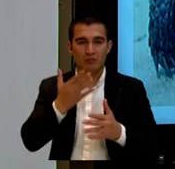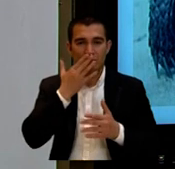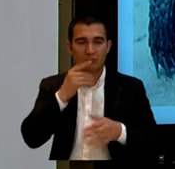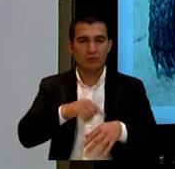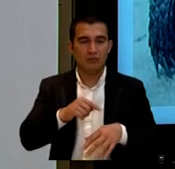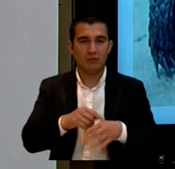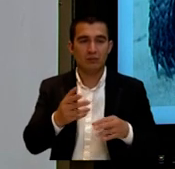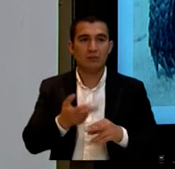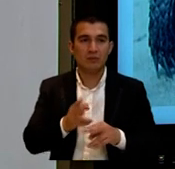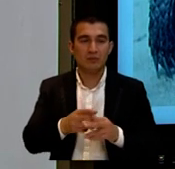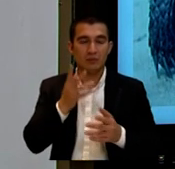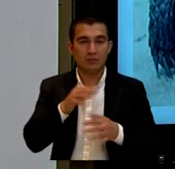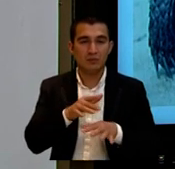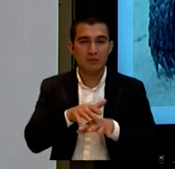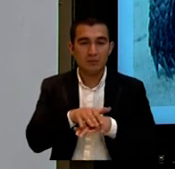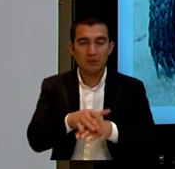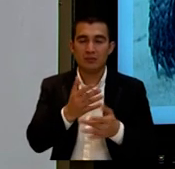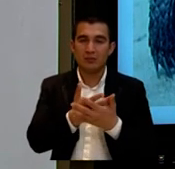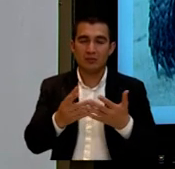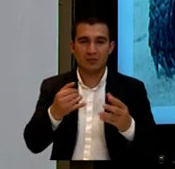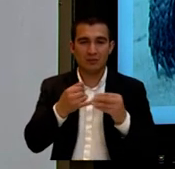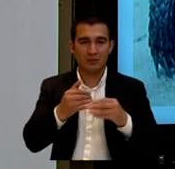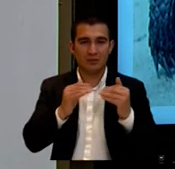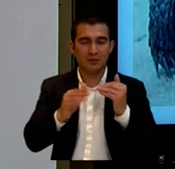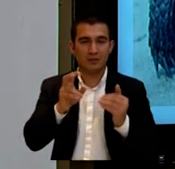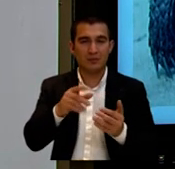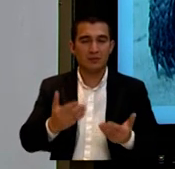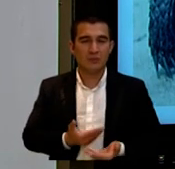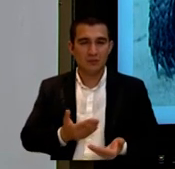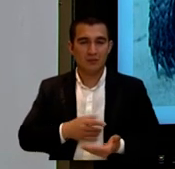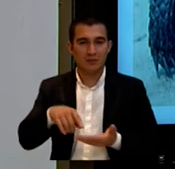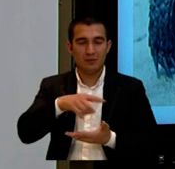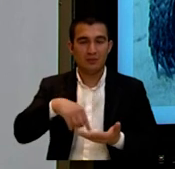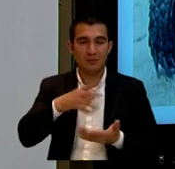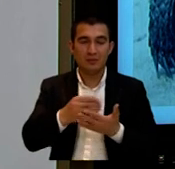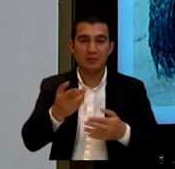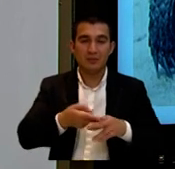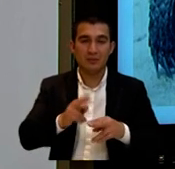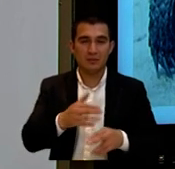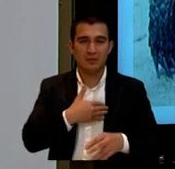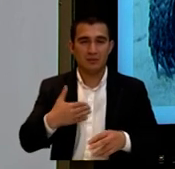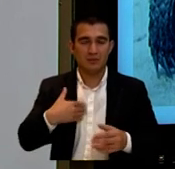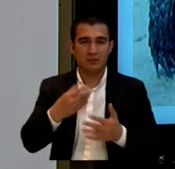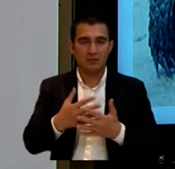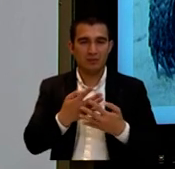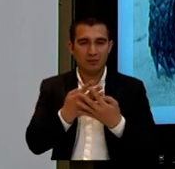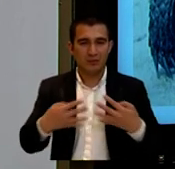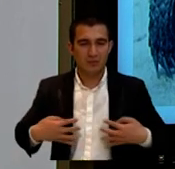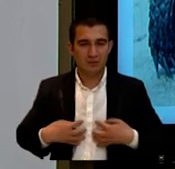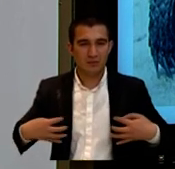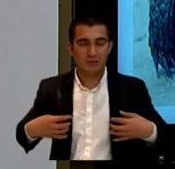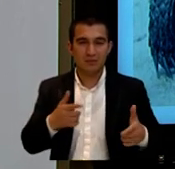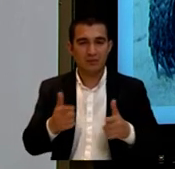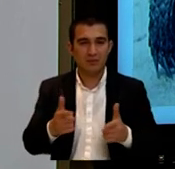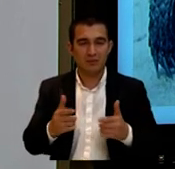Сүдері құрғғдия құрғдия келеттіген болсақ, қүкрек қафасының пайда болеші, Өекяндегін